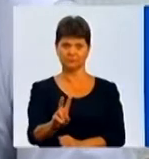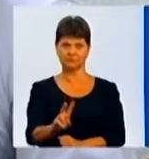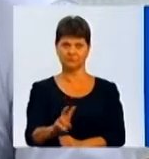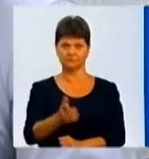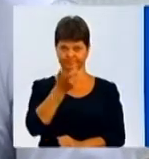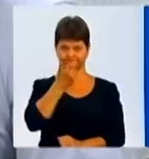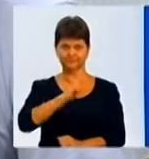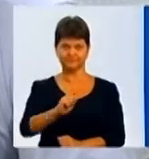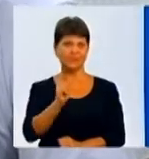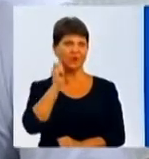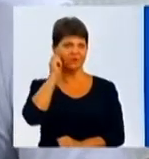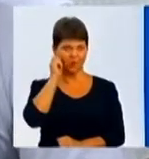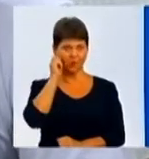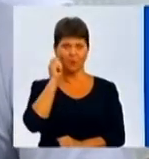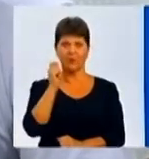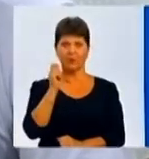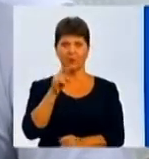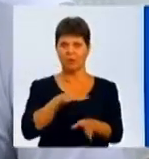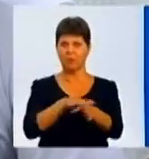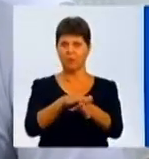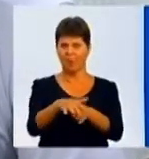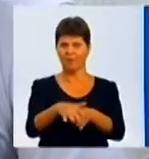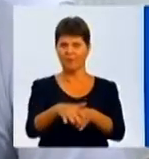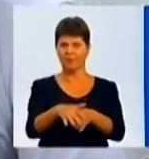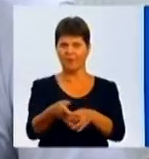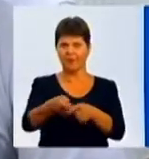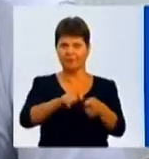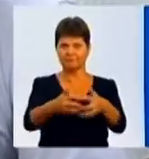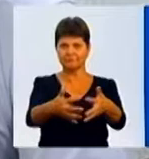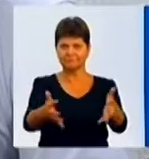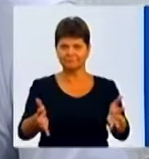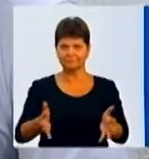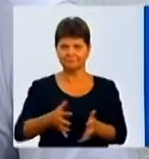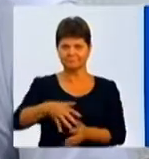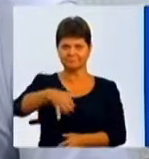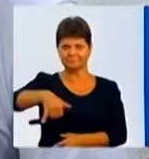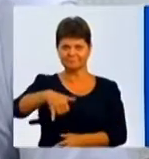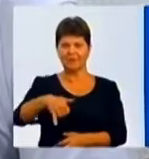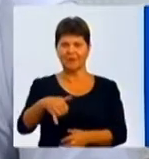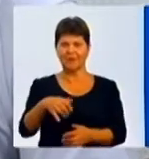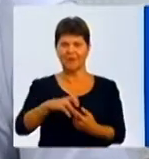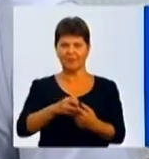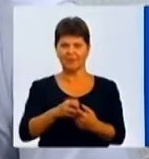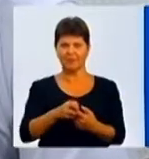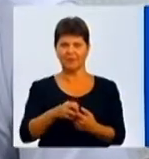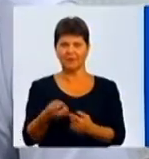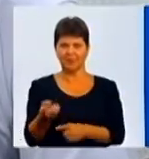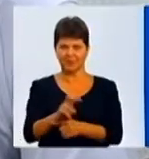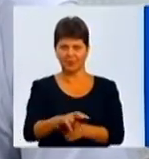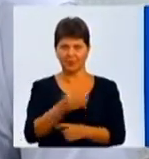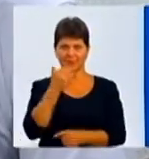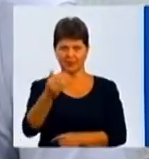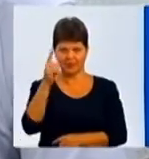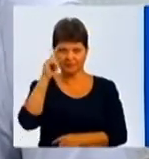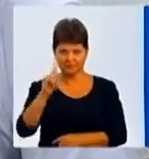солідного віку, несуть повні кошівки грибів. От, підходять, питаються, ви знаєте, що це за гриби? Та я